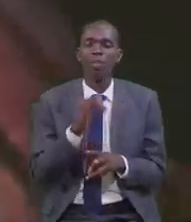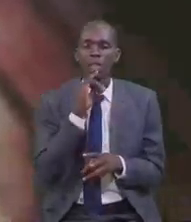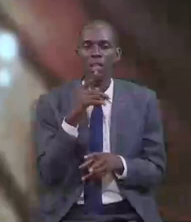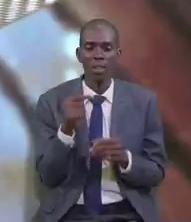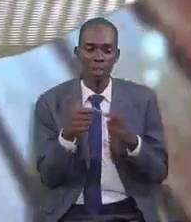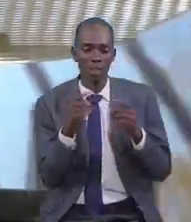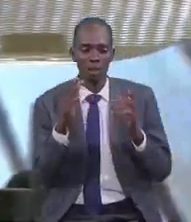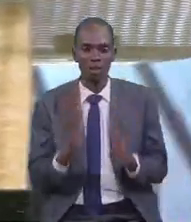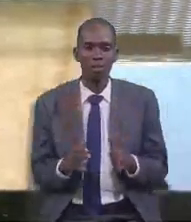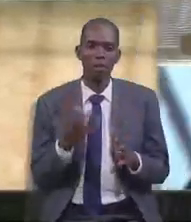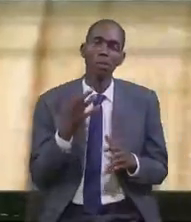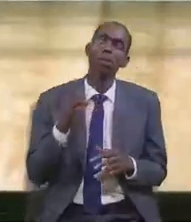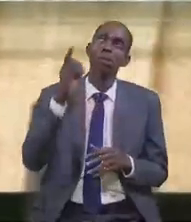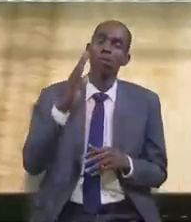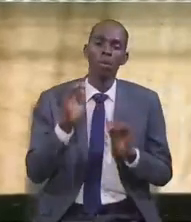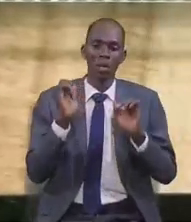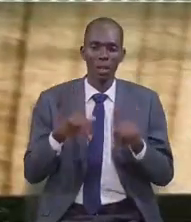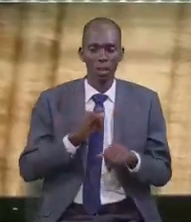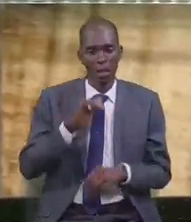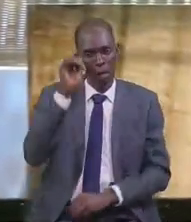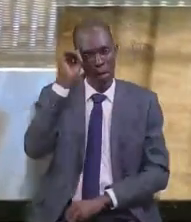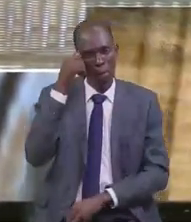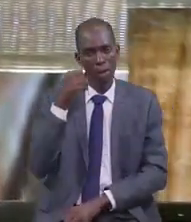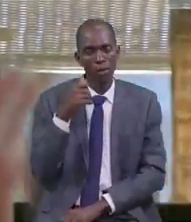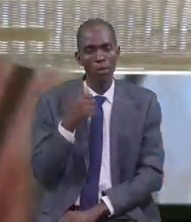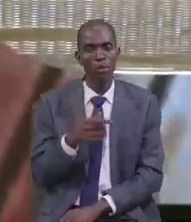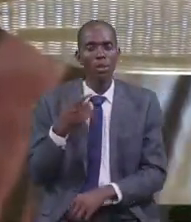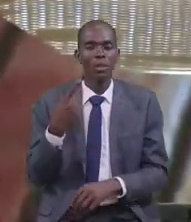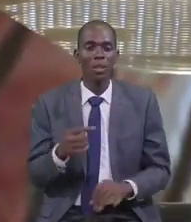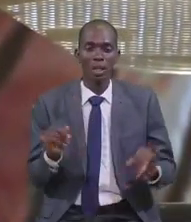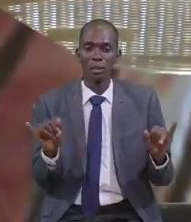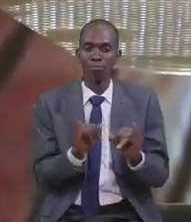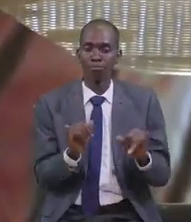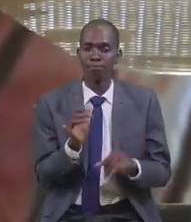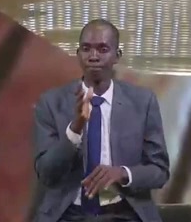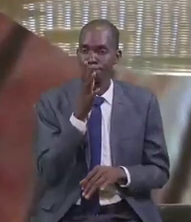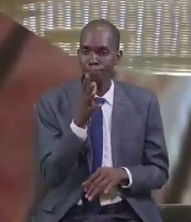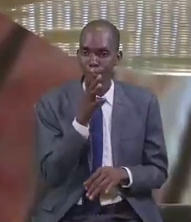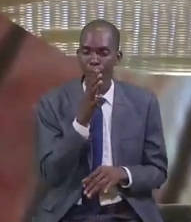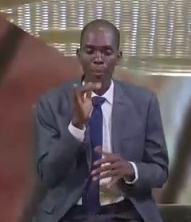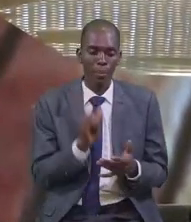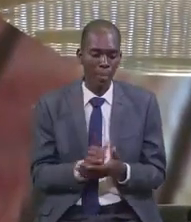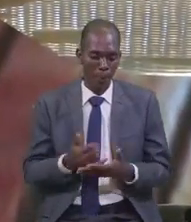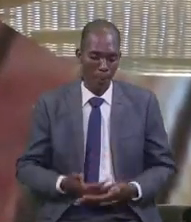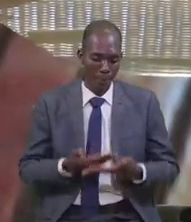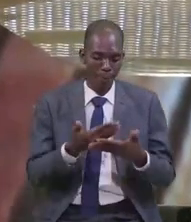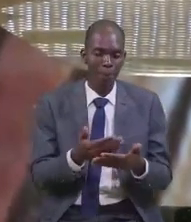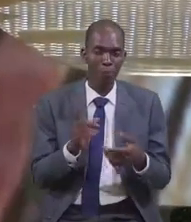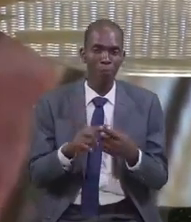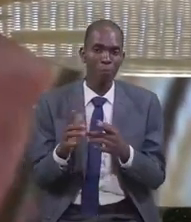Pourrez-vous rappeler la même mère qui a donné naissance à Jésus, la Vierge